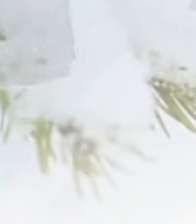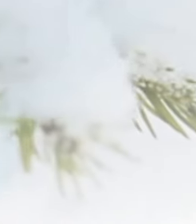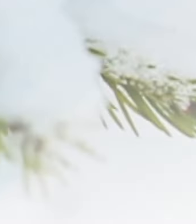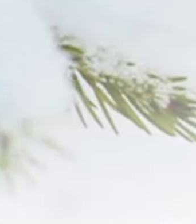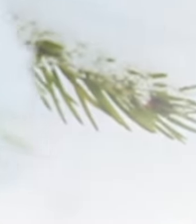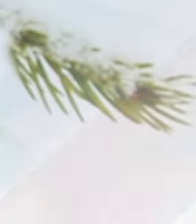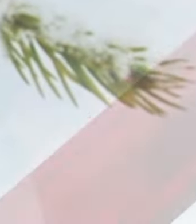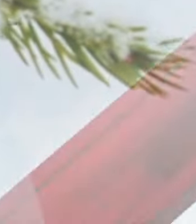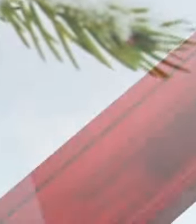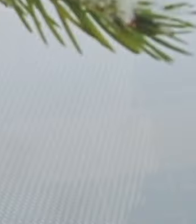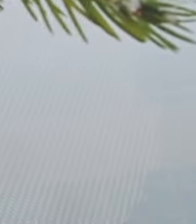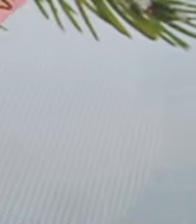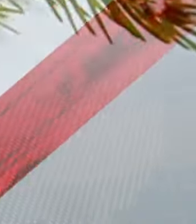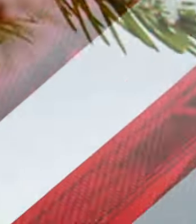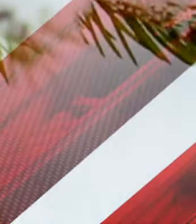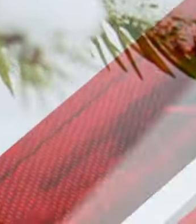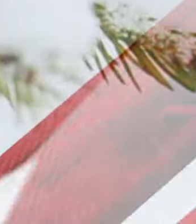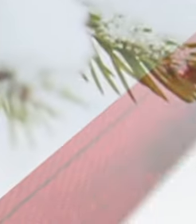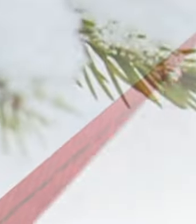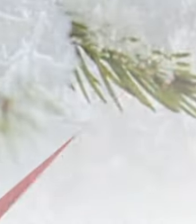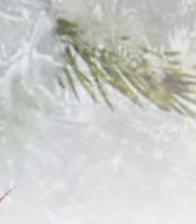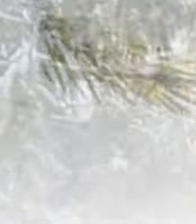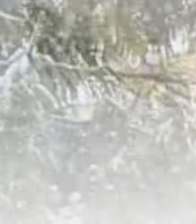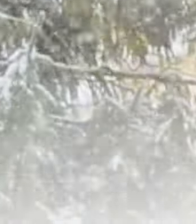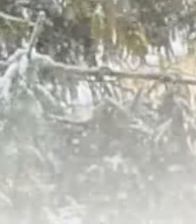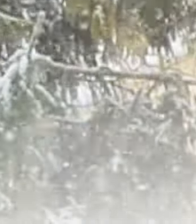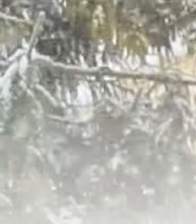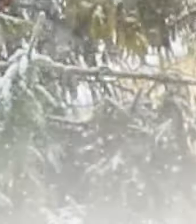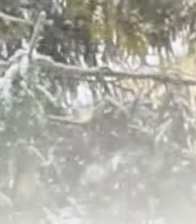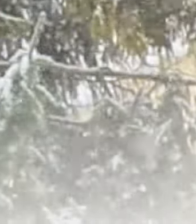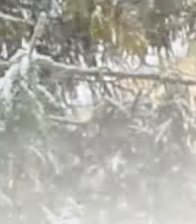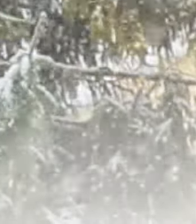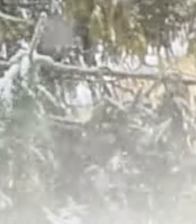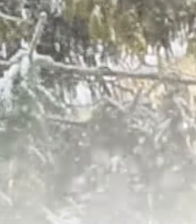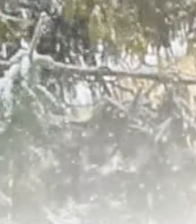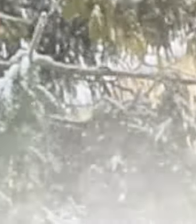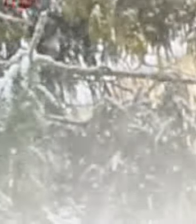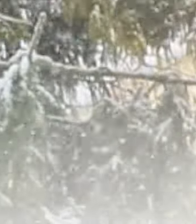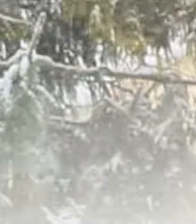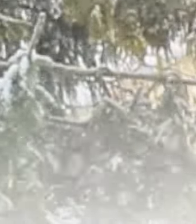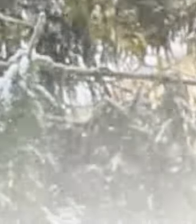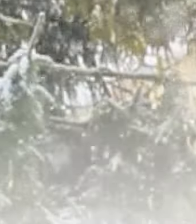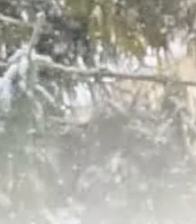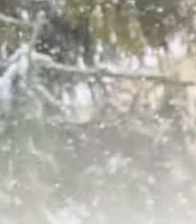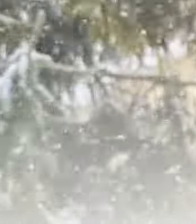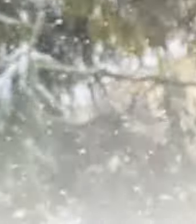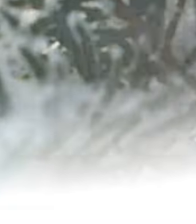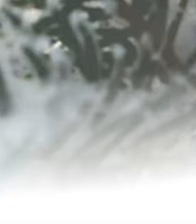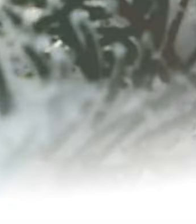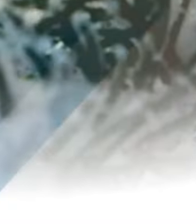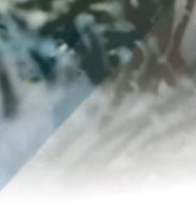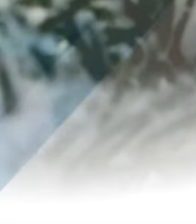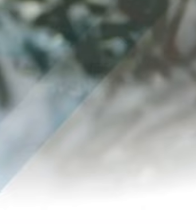таму лепші астерагацца импульсівных рашэнняў. Як ў працы такі ў асабістым жыці наступае перет перасансавання